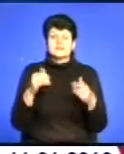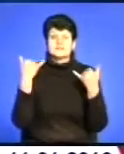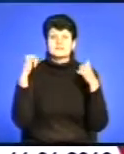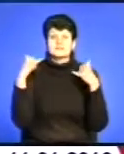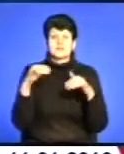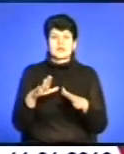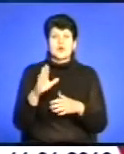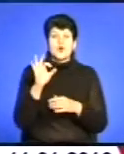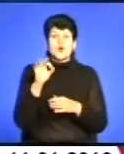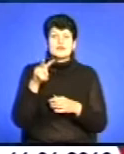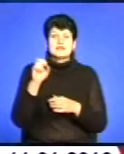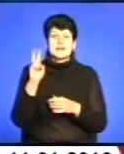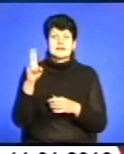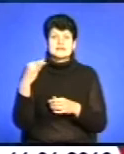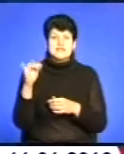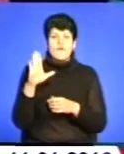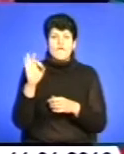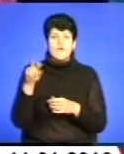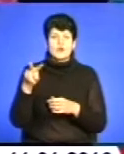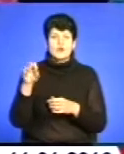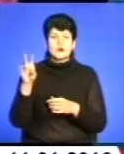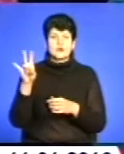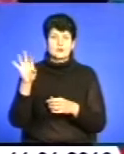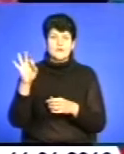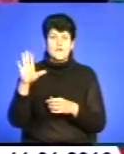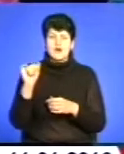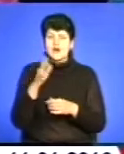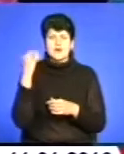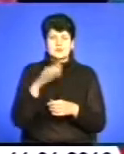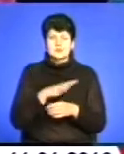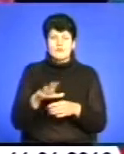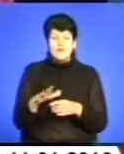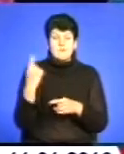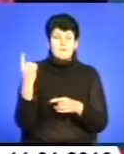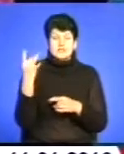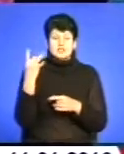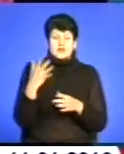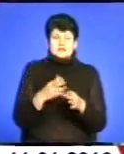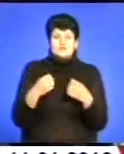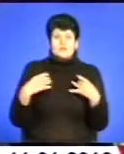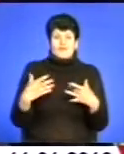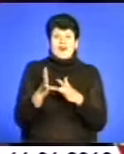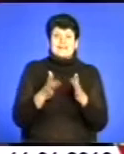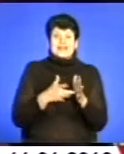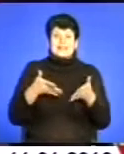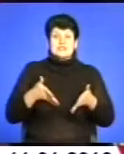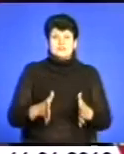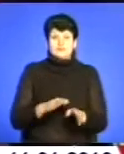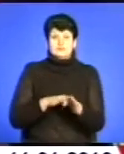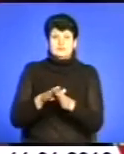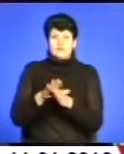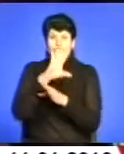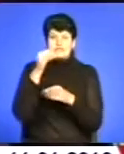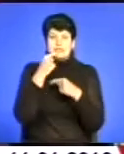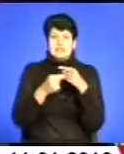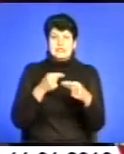з Волновахи раніше не бував на Західній Україні. Хлопець вперше святкував Різдво, дотримуючись усіх традицій. Тепер мріє, що вдалося їх